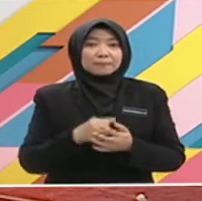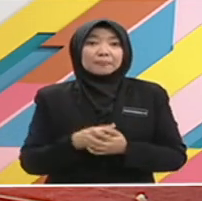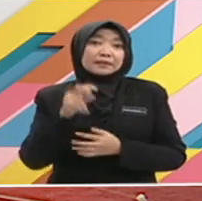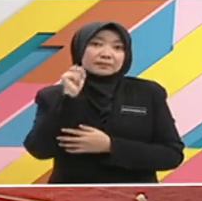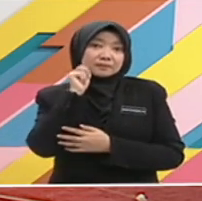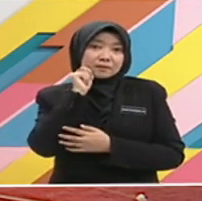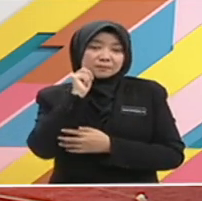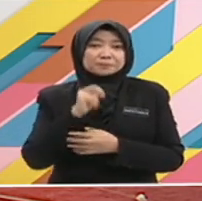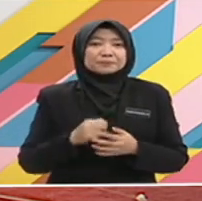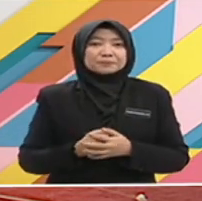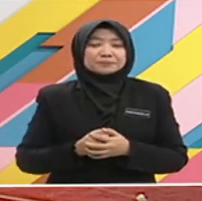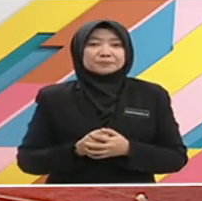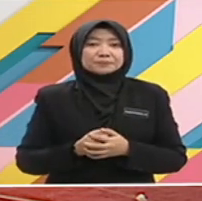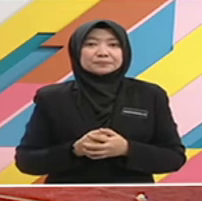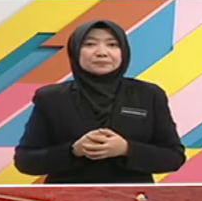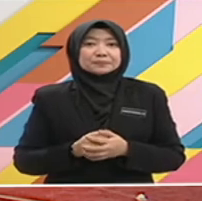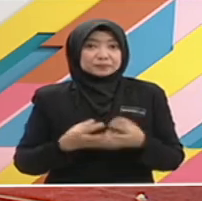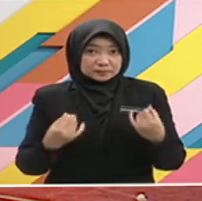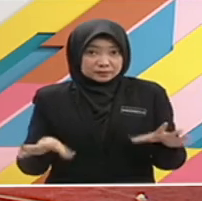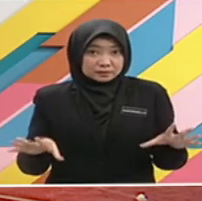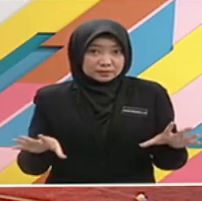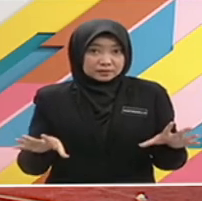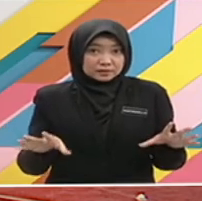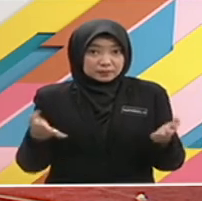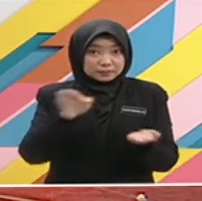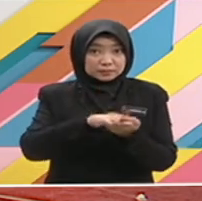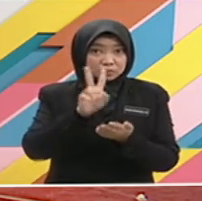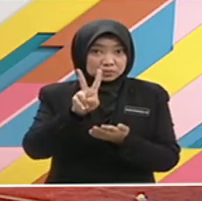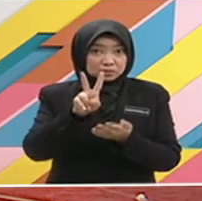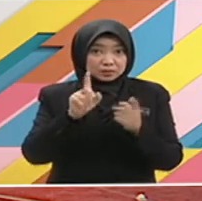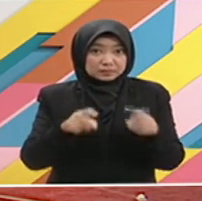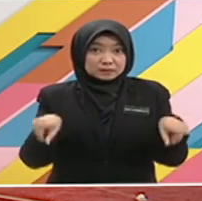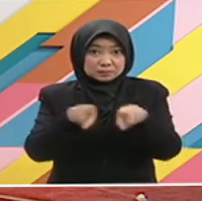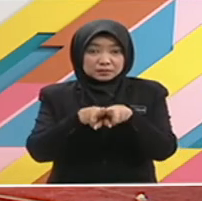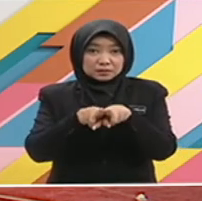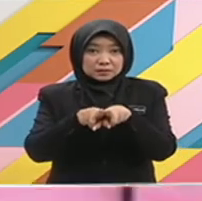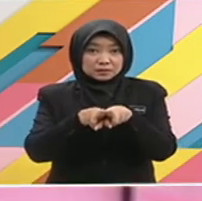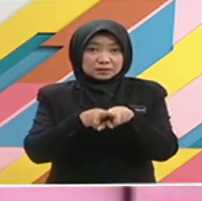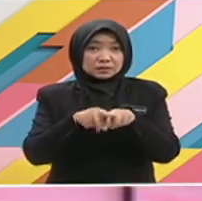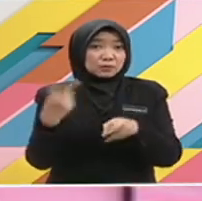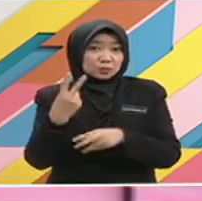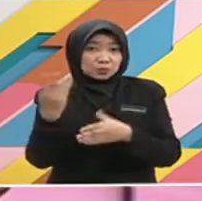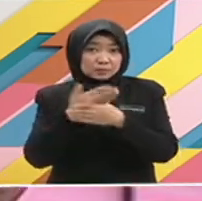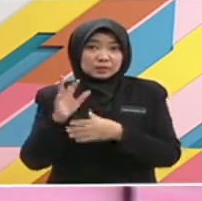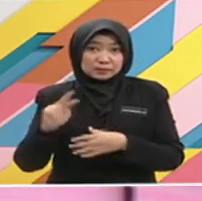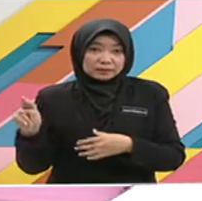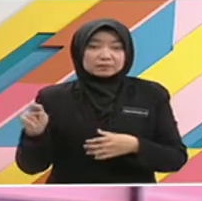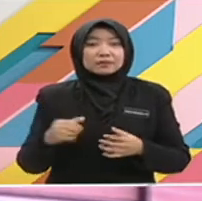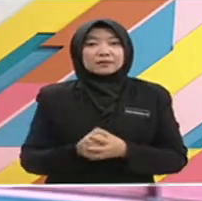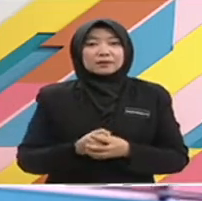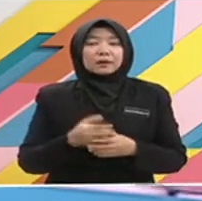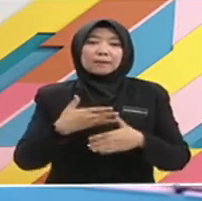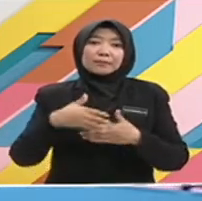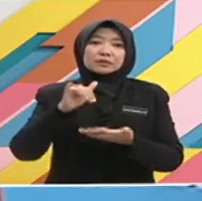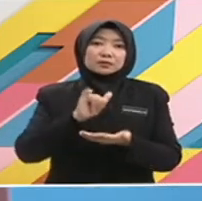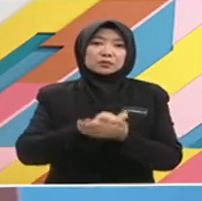Saya. Saya dah lipat dua, cikgu. Okey, gini ya. Kita lipat dua ni sama kan? Ya. Dua-dua belah ni Nisa. Sama. Baik, kemudian kita akan gariskan. Saya